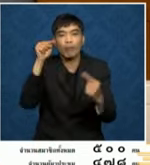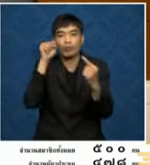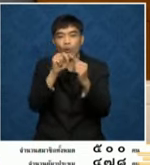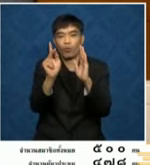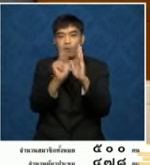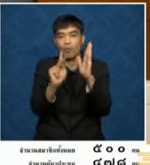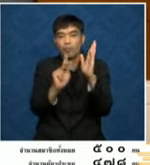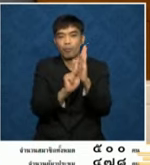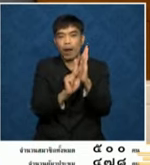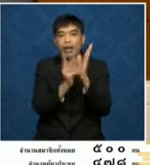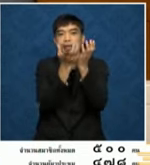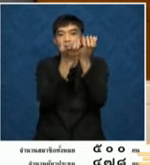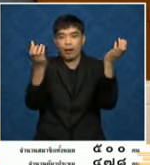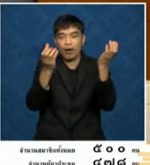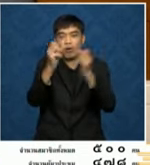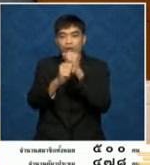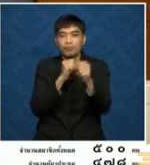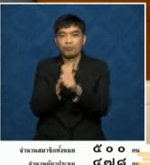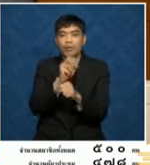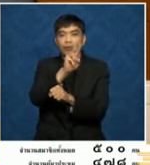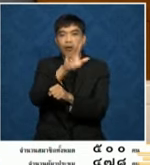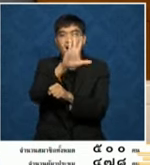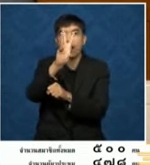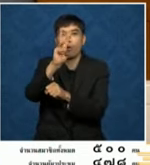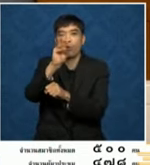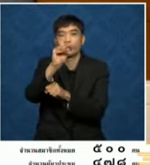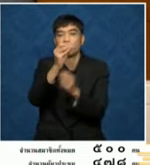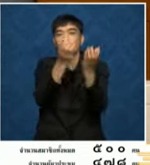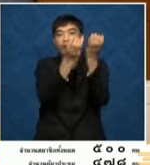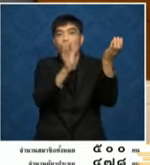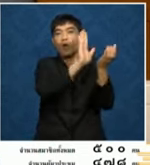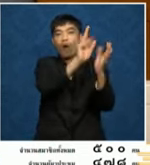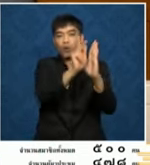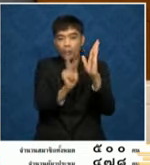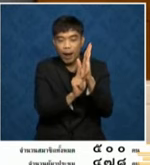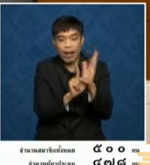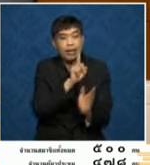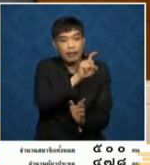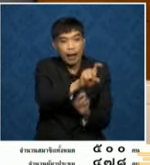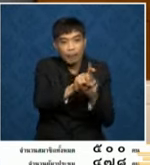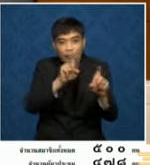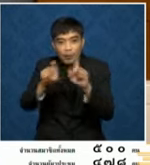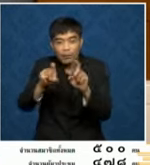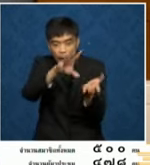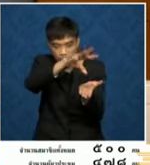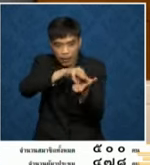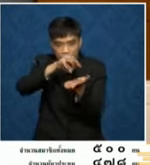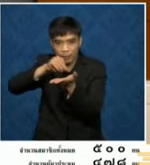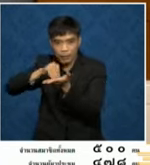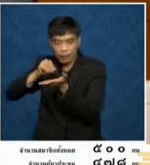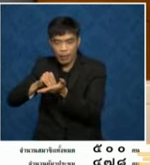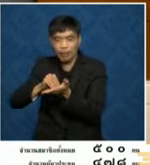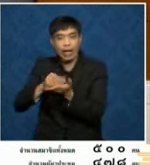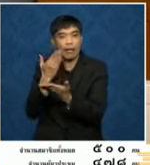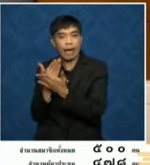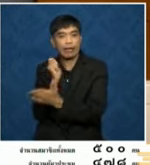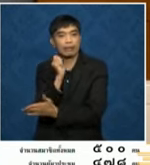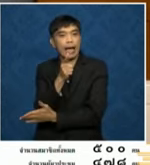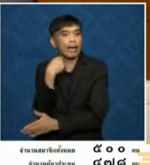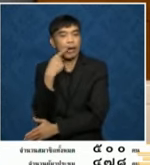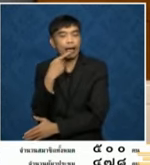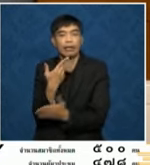จักรไทยพุทธศักราช2560นะครับผมต้องเรียนครับว่าค่าใช้จ่ายเหล่านี้เนี่ยเป็นเรื่องของเบี้ยประชุมคณะกร